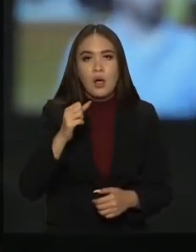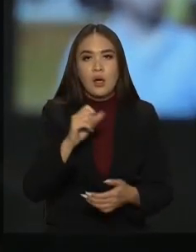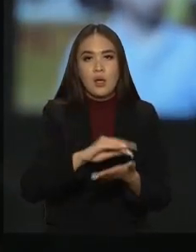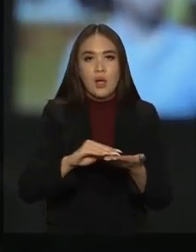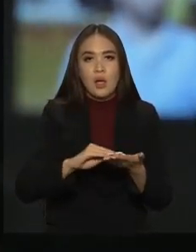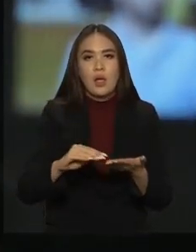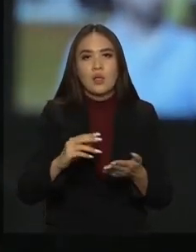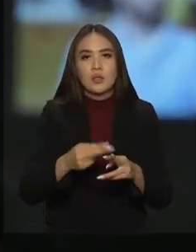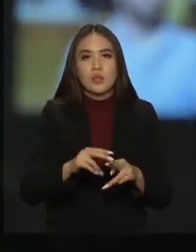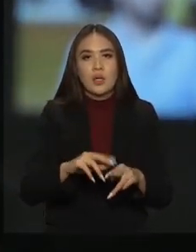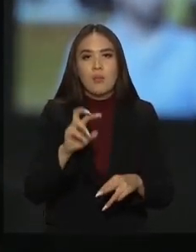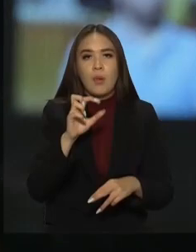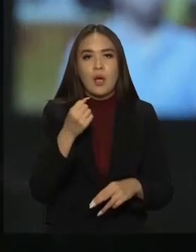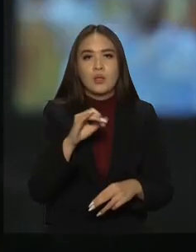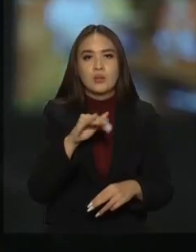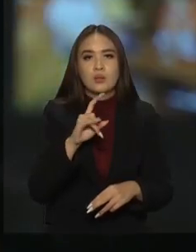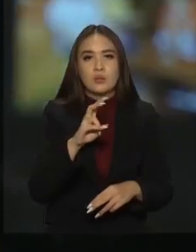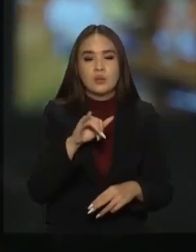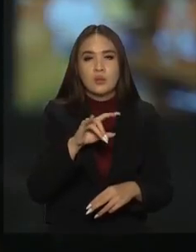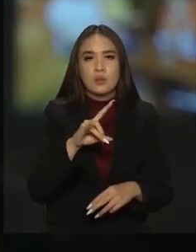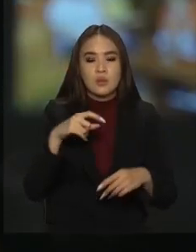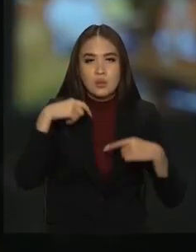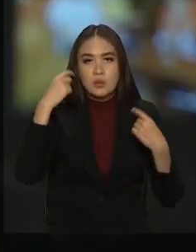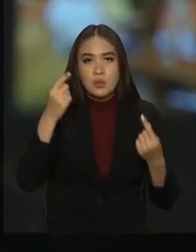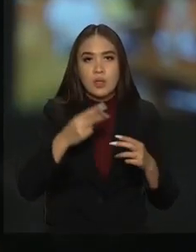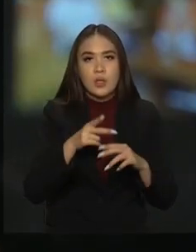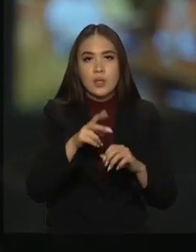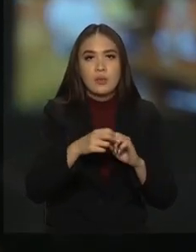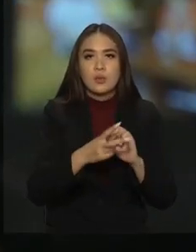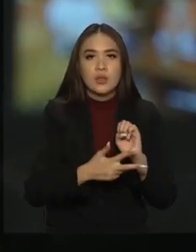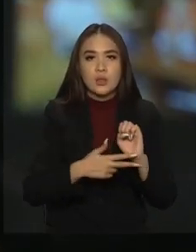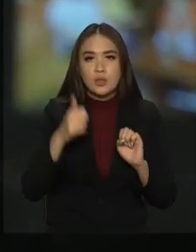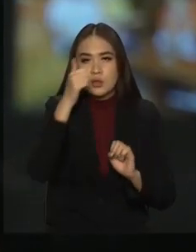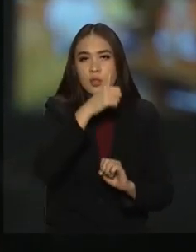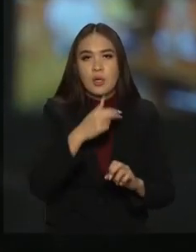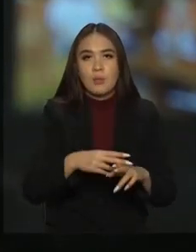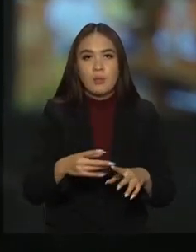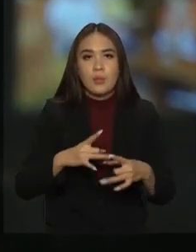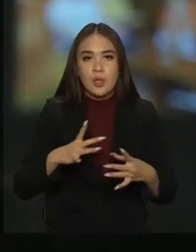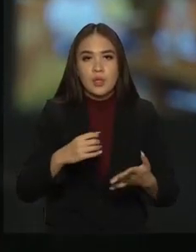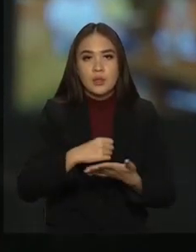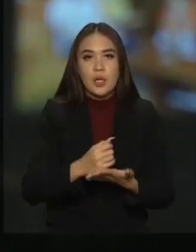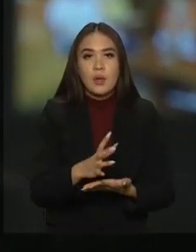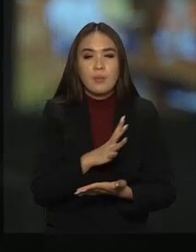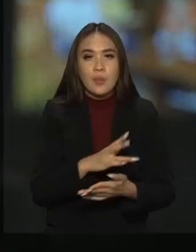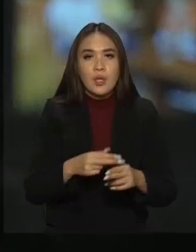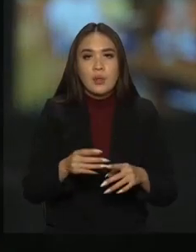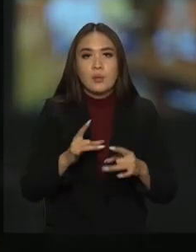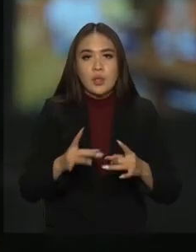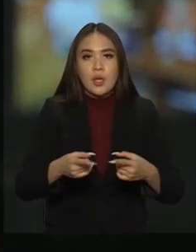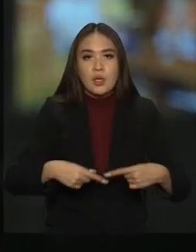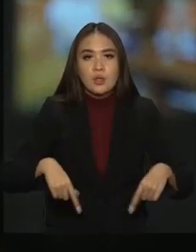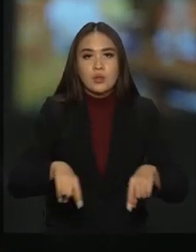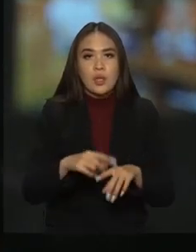Alaş Hayratkere Ahmet Baytursunoğlu'nın tuğan gününe oray 2018 yılı mereke retinde bekitilgen. Mereke ayasında